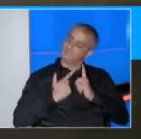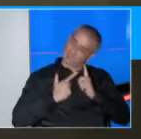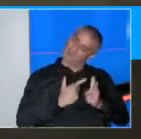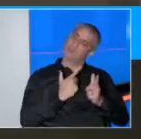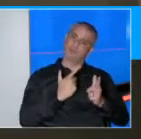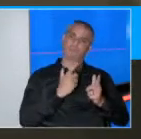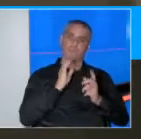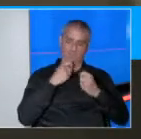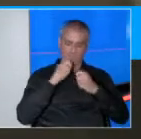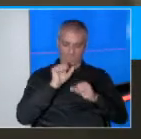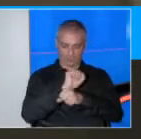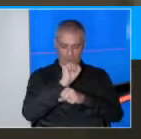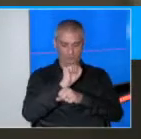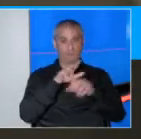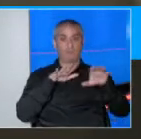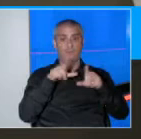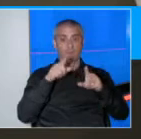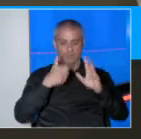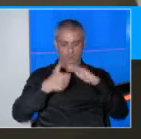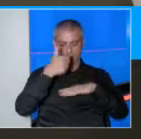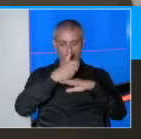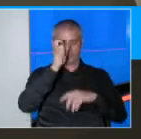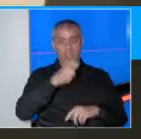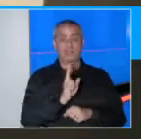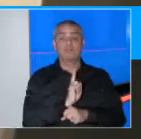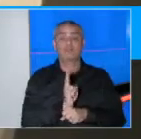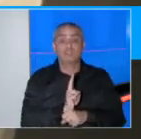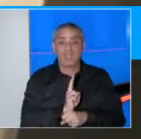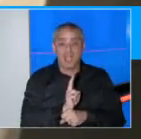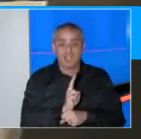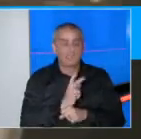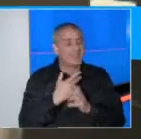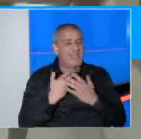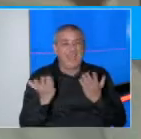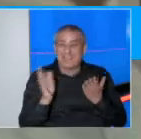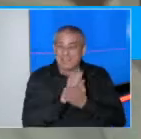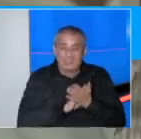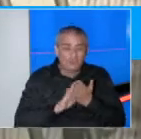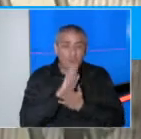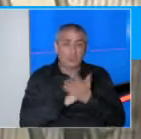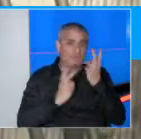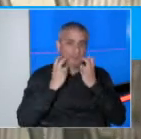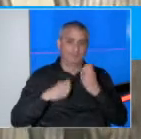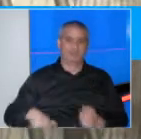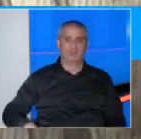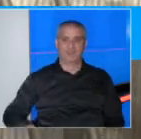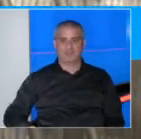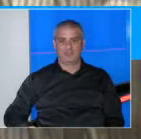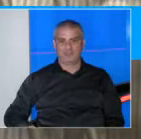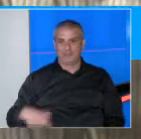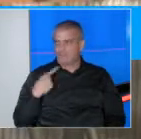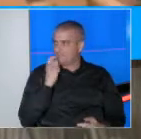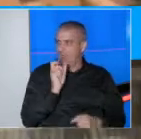כן, כחבר אופוזיציה, בממשלה שבראשה עומד אדם שקרן, שאין לו שום ניסיון.